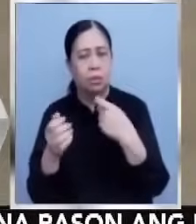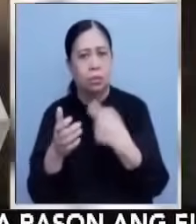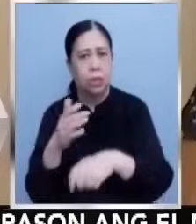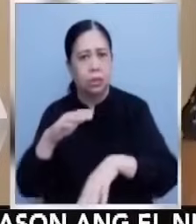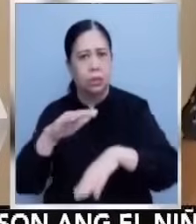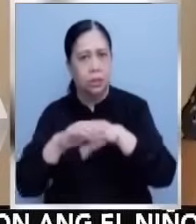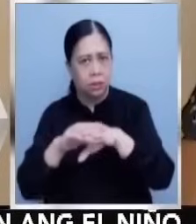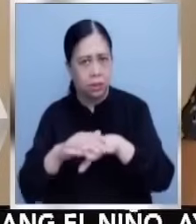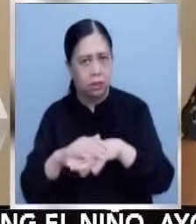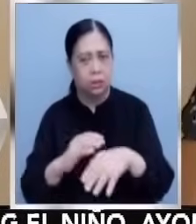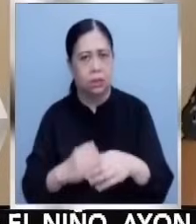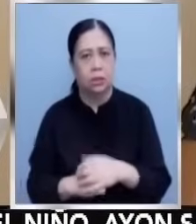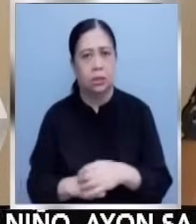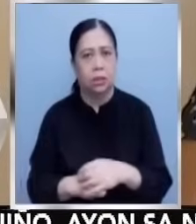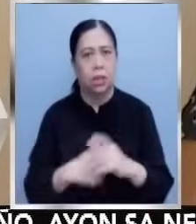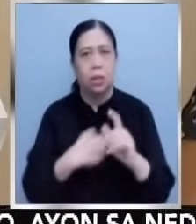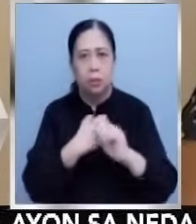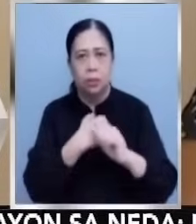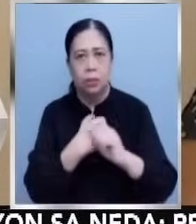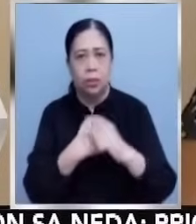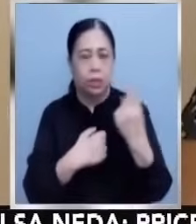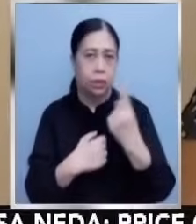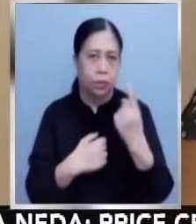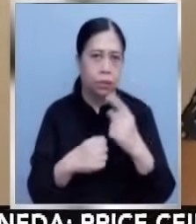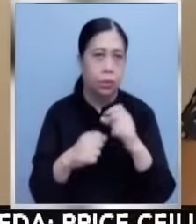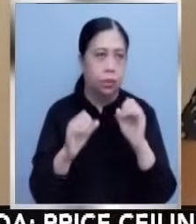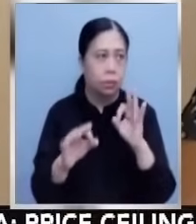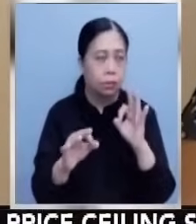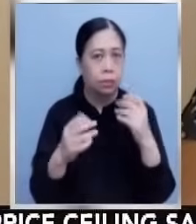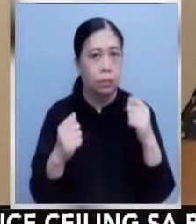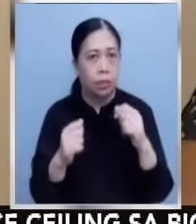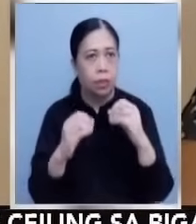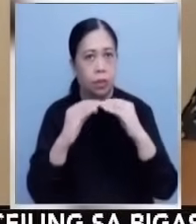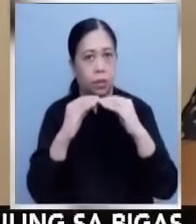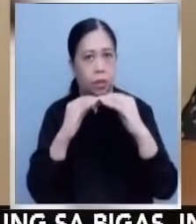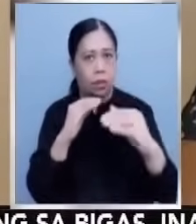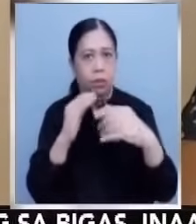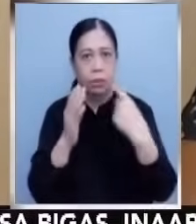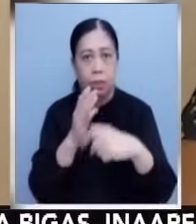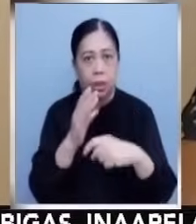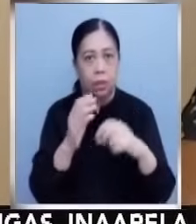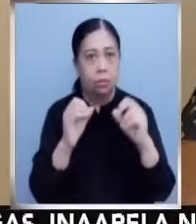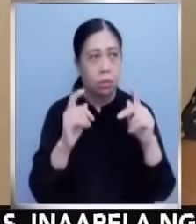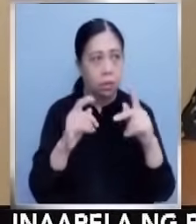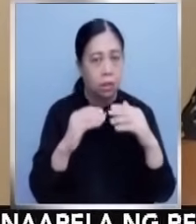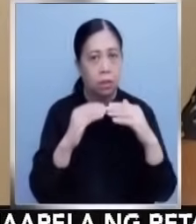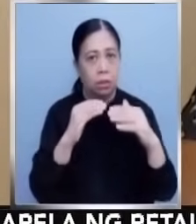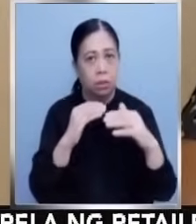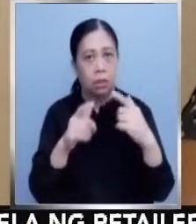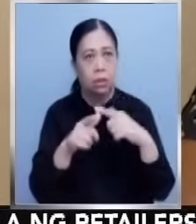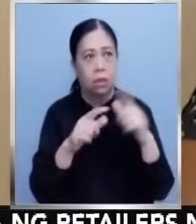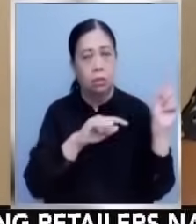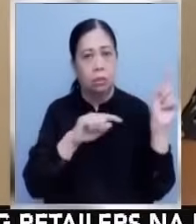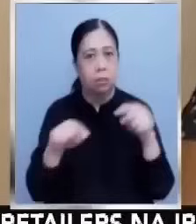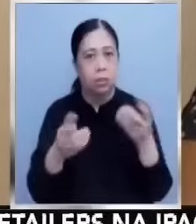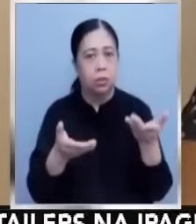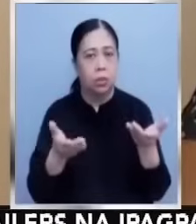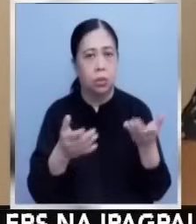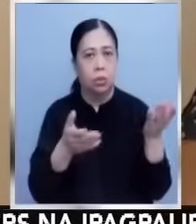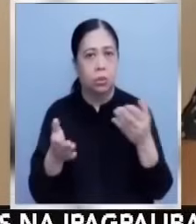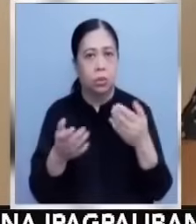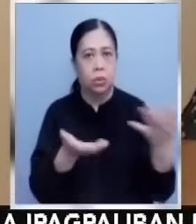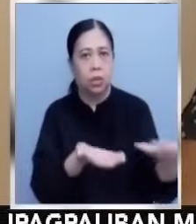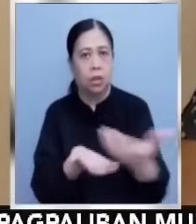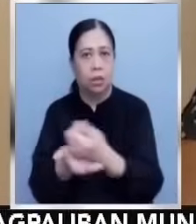cap. Temporary lang po ito at as soon as mag-stabilize yung presyo at papasok na rin po yung harvest season